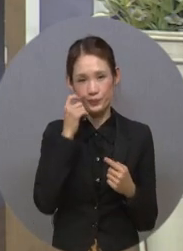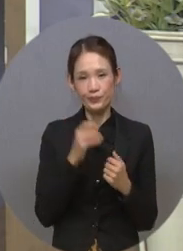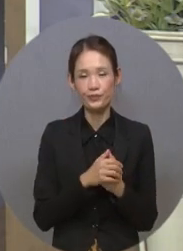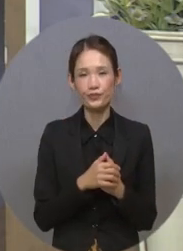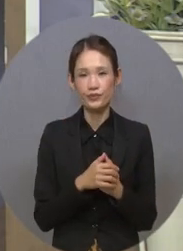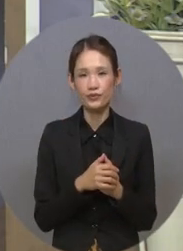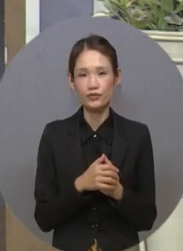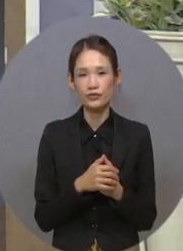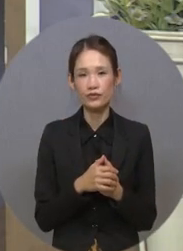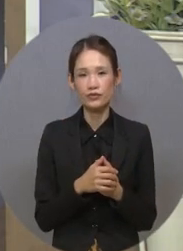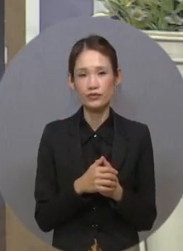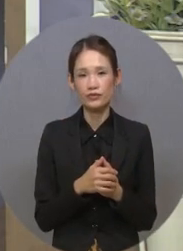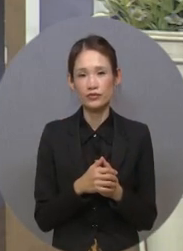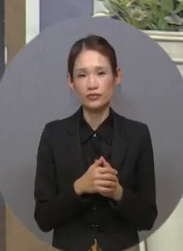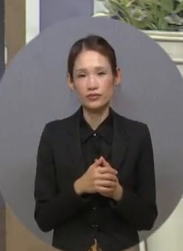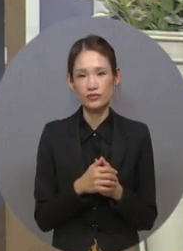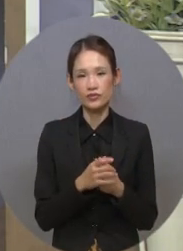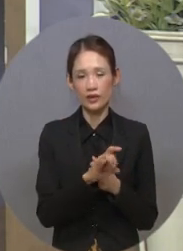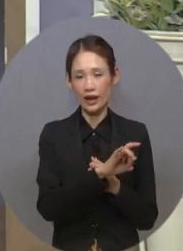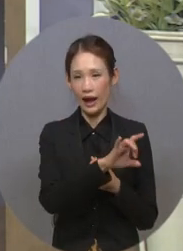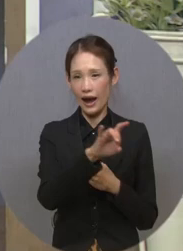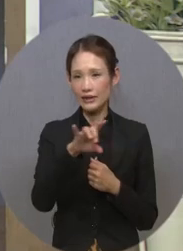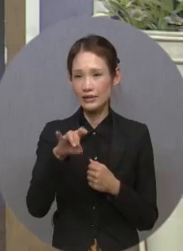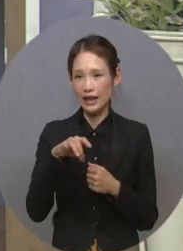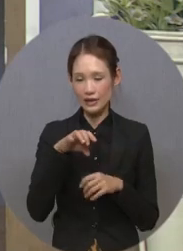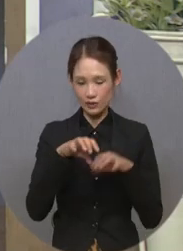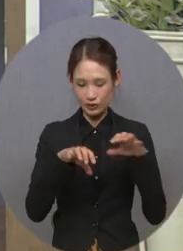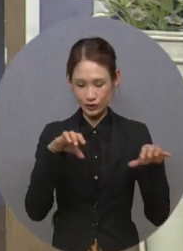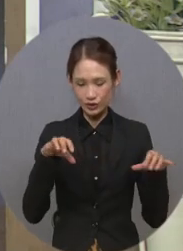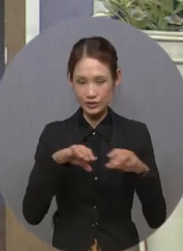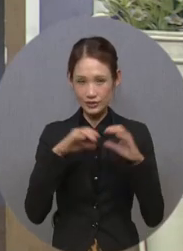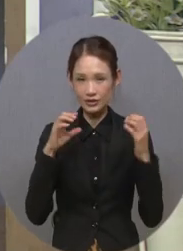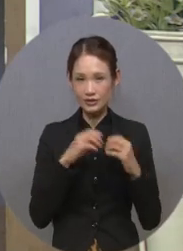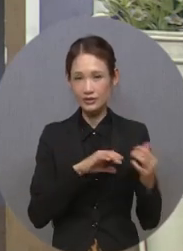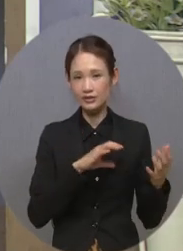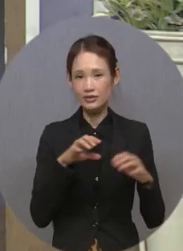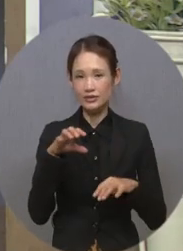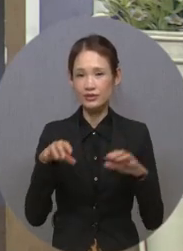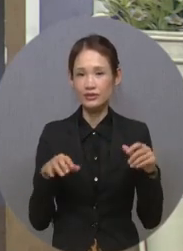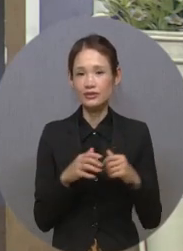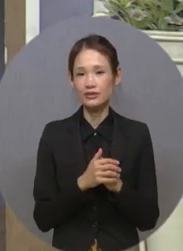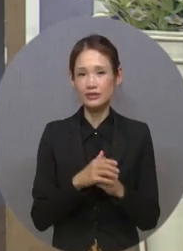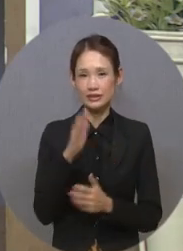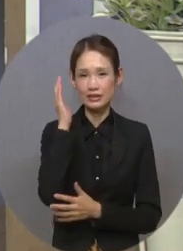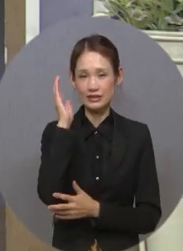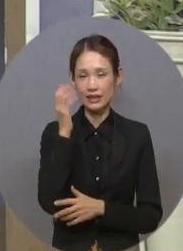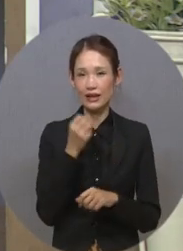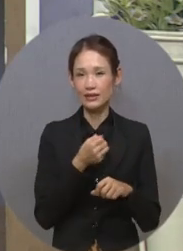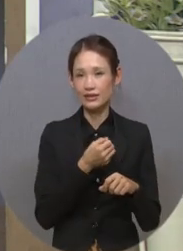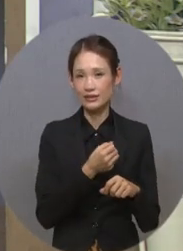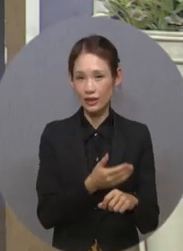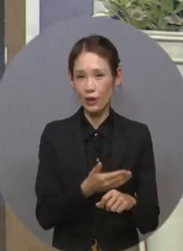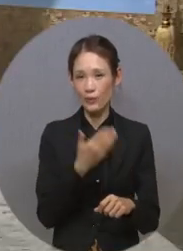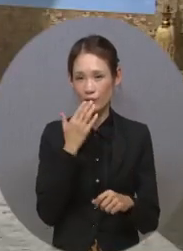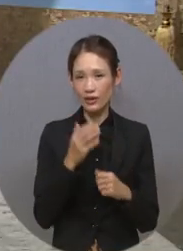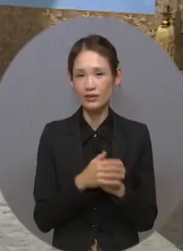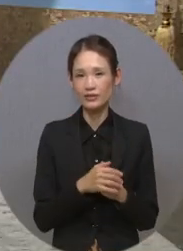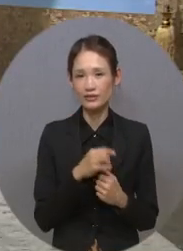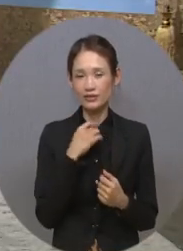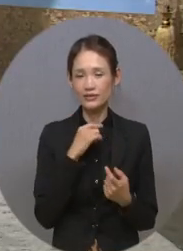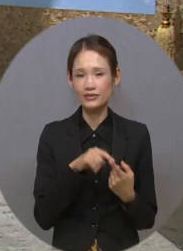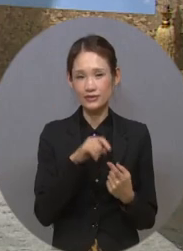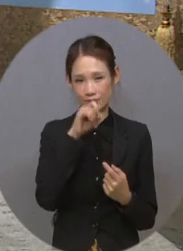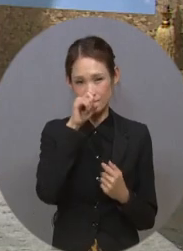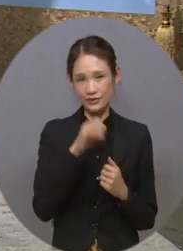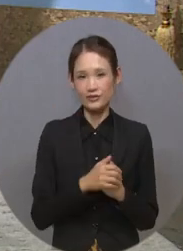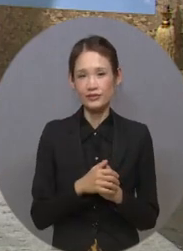할 떤 것도 지금은 각자의 위치에서 또 전 세계 어디서든지 뭐 이야기를 그렇죠. 전할 수 있다는 네. 네, 장점도 있는 있어요. 것 같아요.